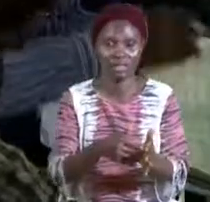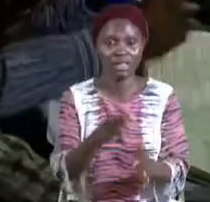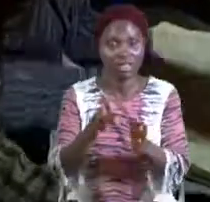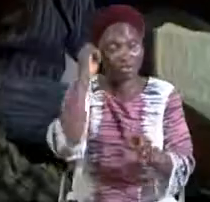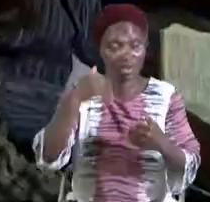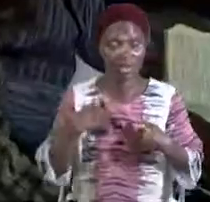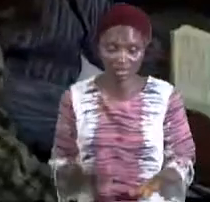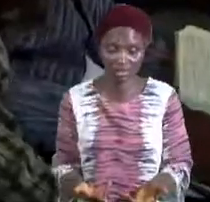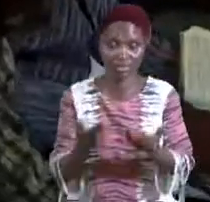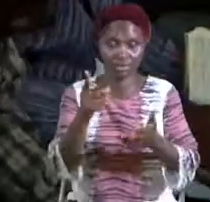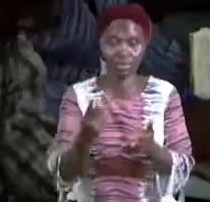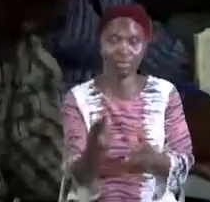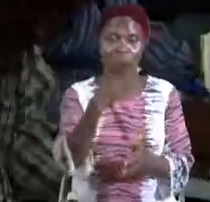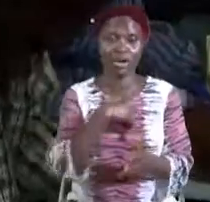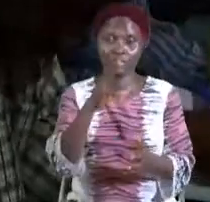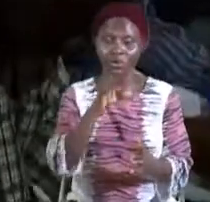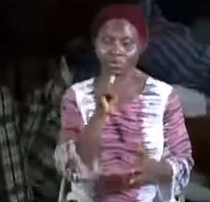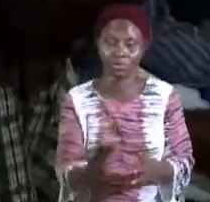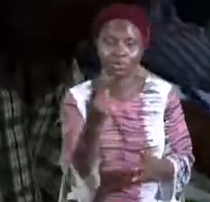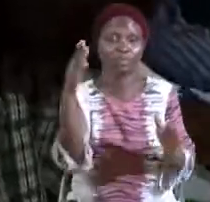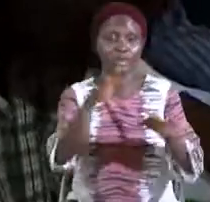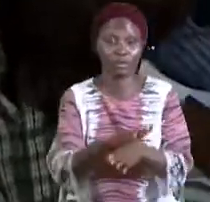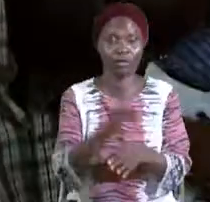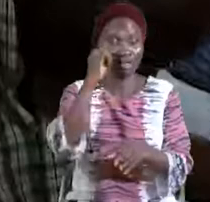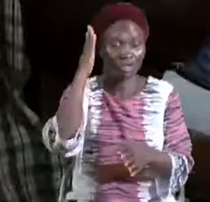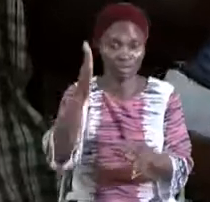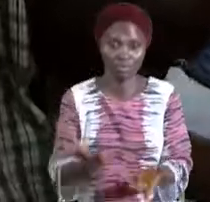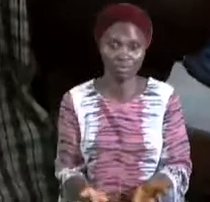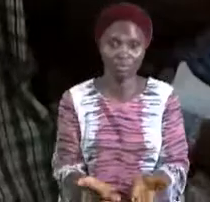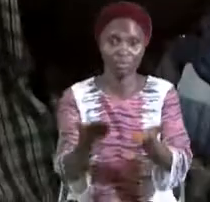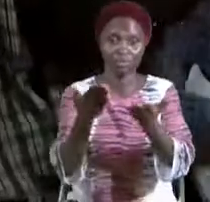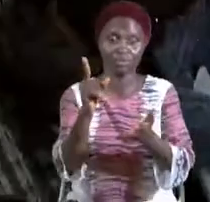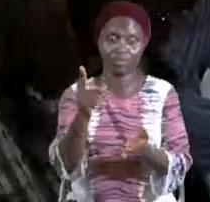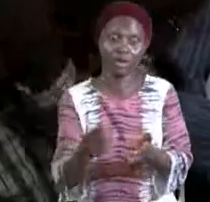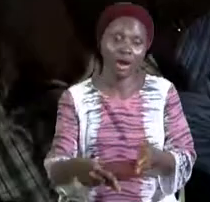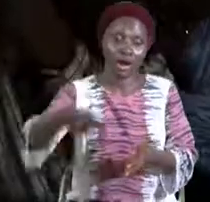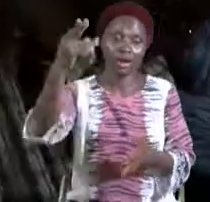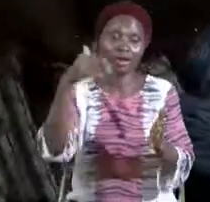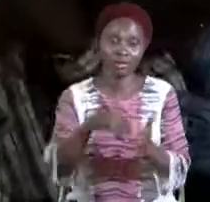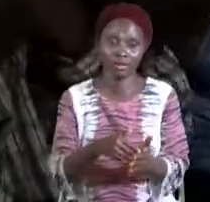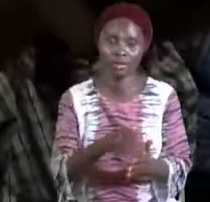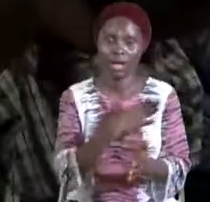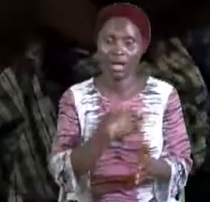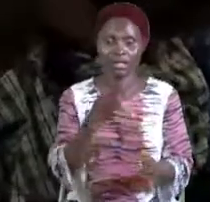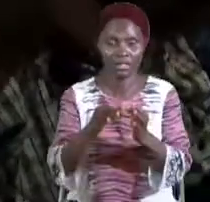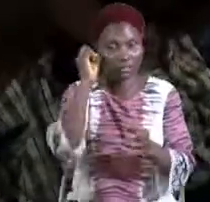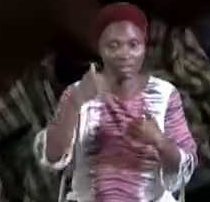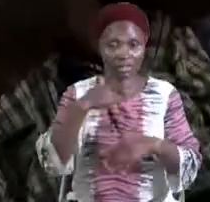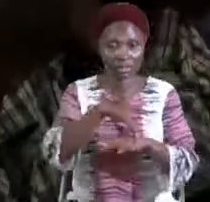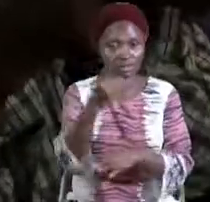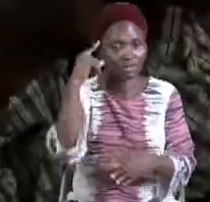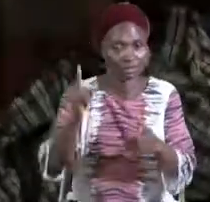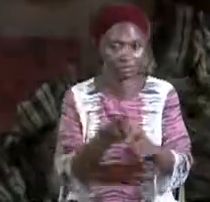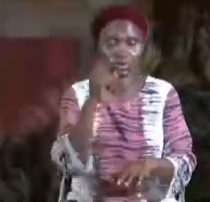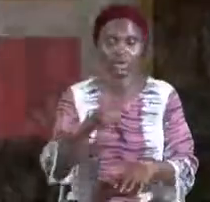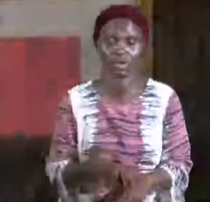relevé et tu n'es pas suffisamment redressé, il va te lever davantage. Et si tu as reçu quelque chose pour la première fois, et cette première touche,